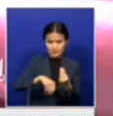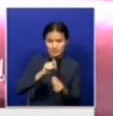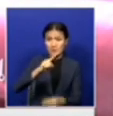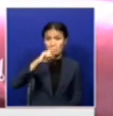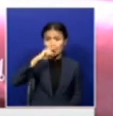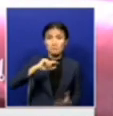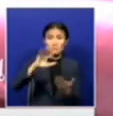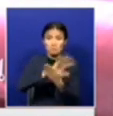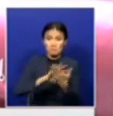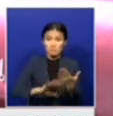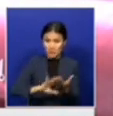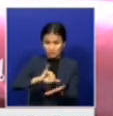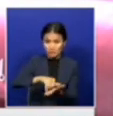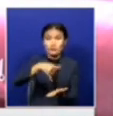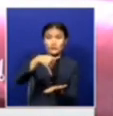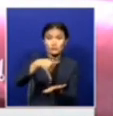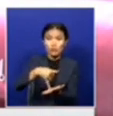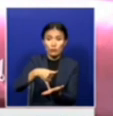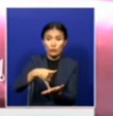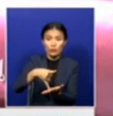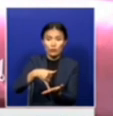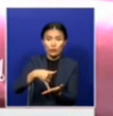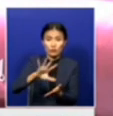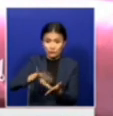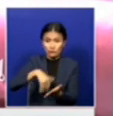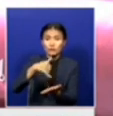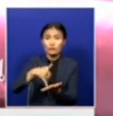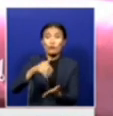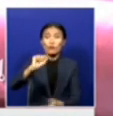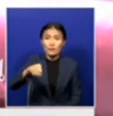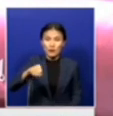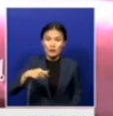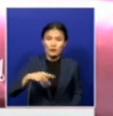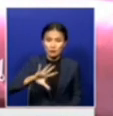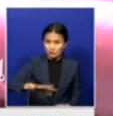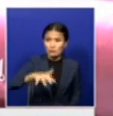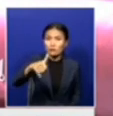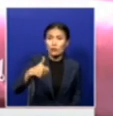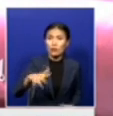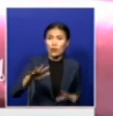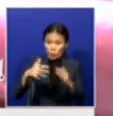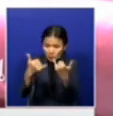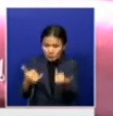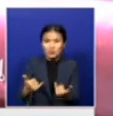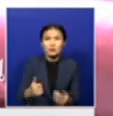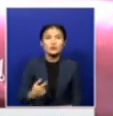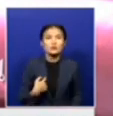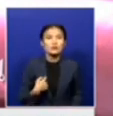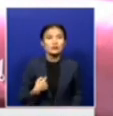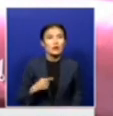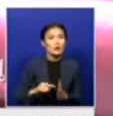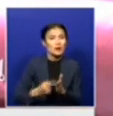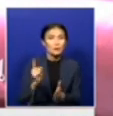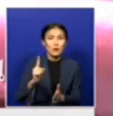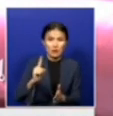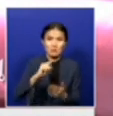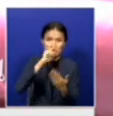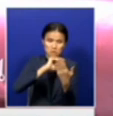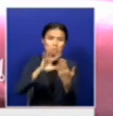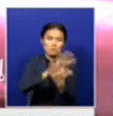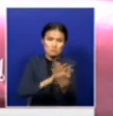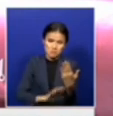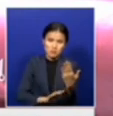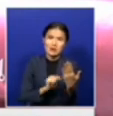จากการบริโภคภายในหรือที่เราเรียกว่า domestic consumption เนี่ยนะครับมันเป็นเครื่องยนต์ทางเศรษฐกิจตัวเดียวที่เราสามารถที่จะ